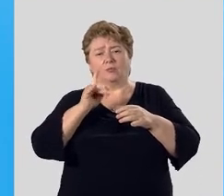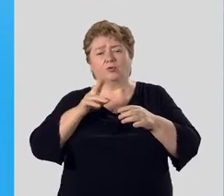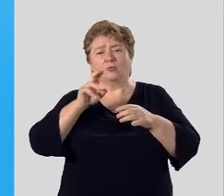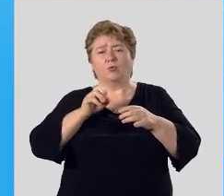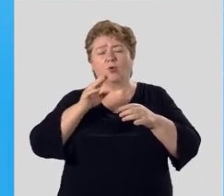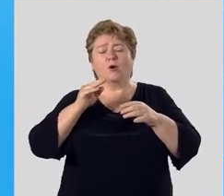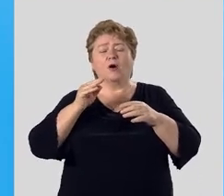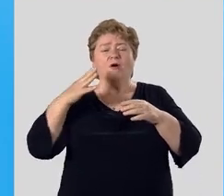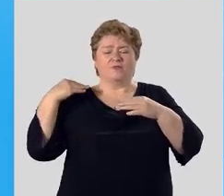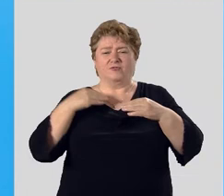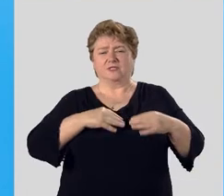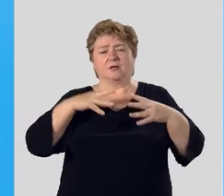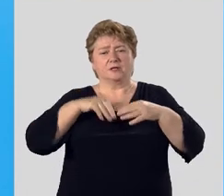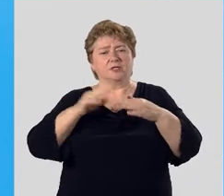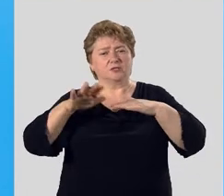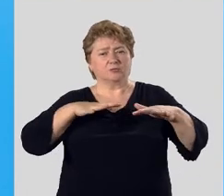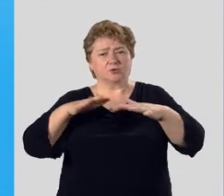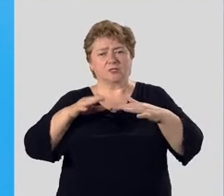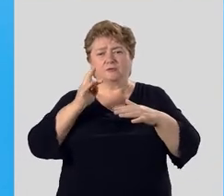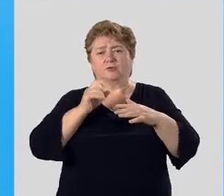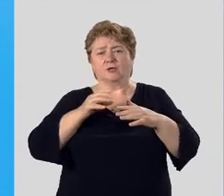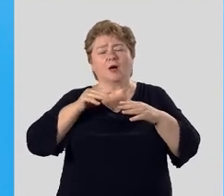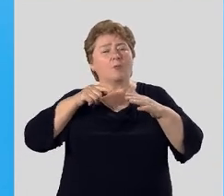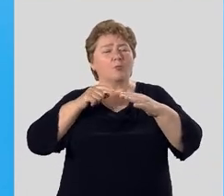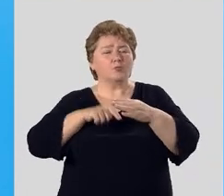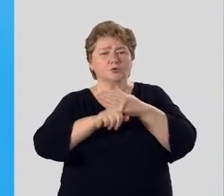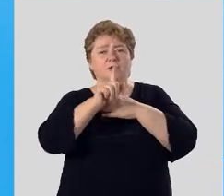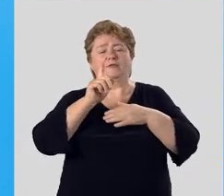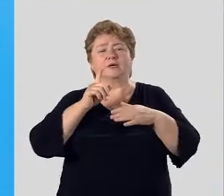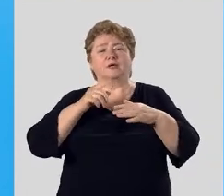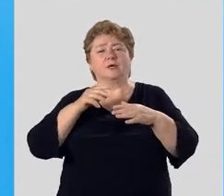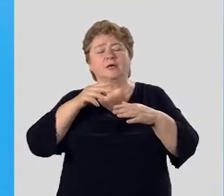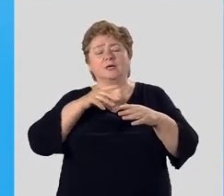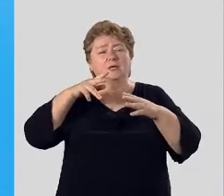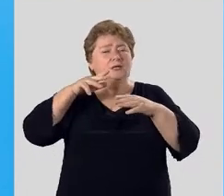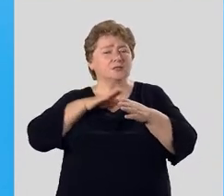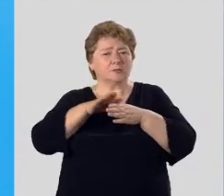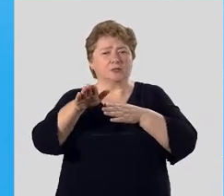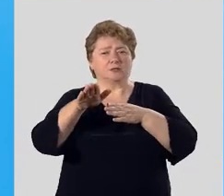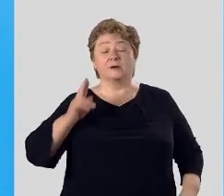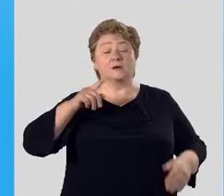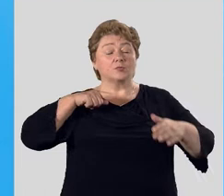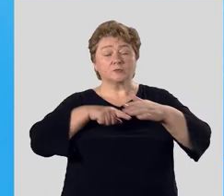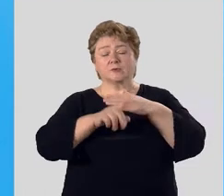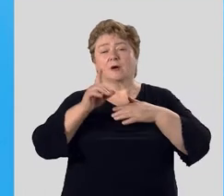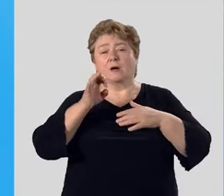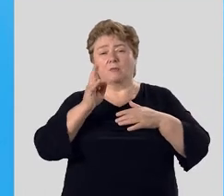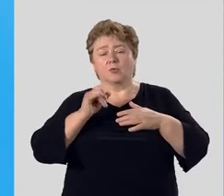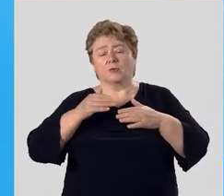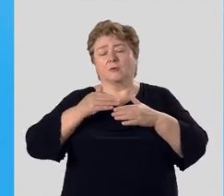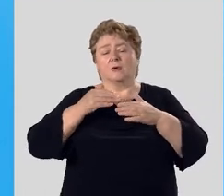По физиологическому действию на пусковые и исполнители. К пусковым